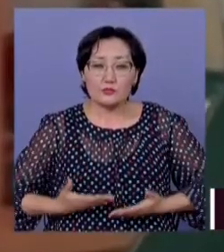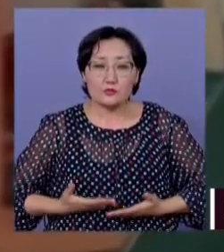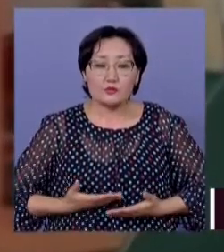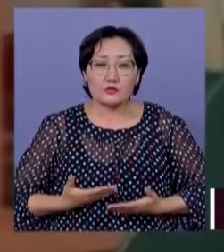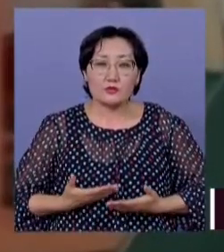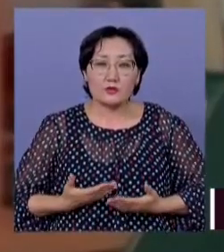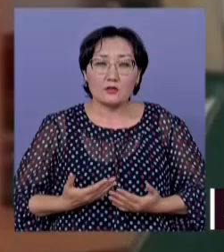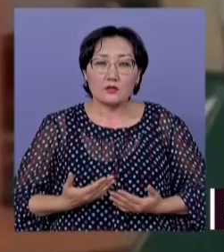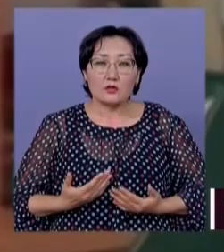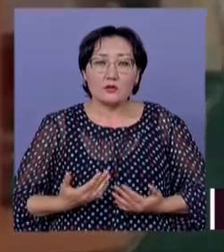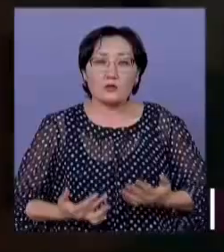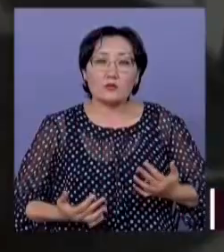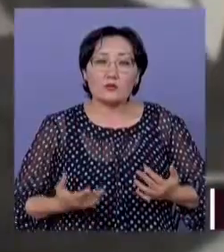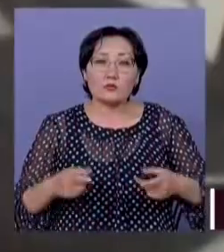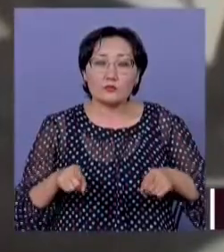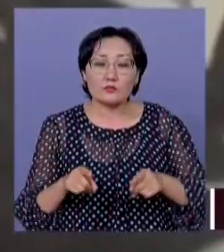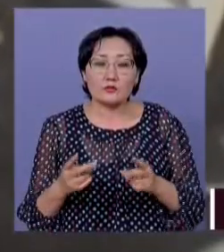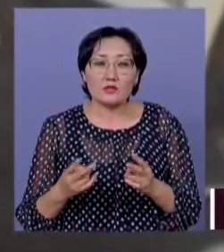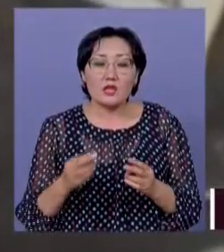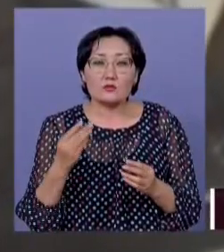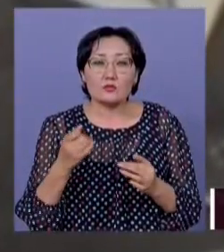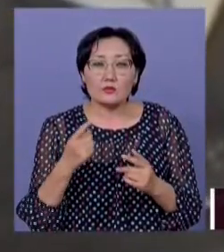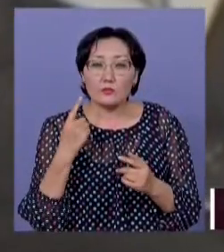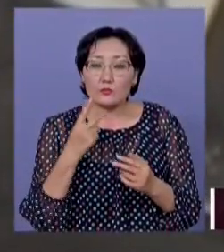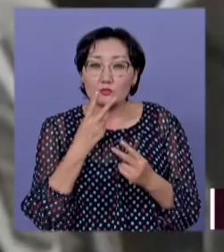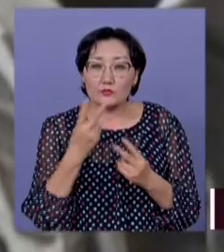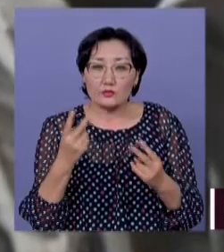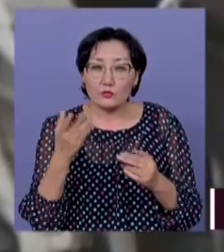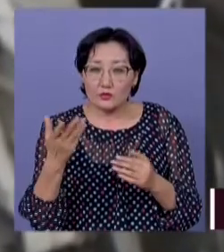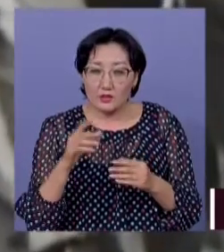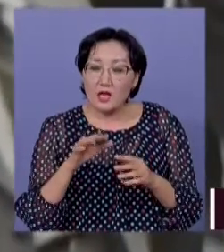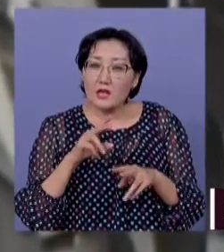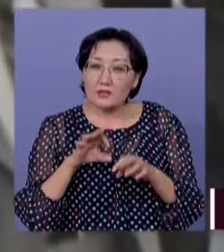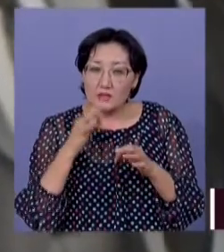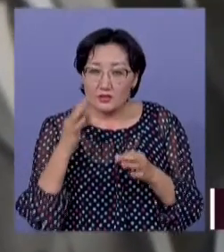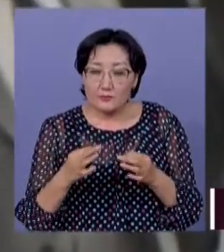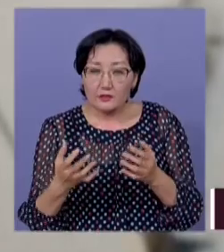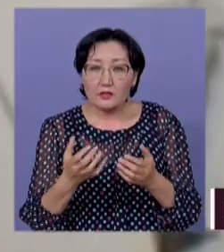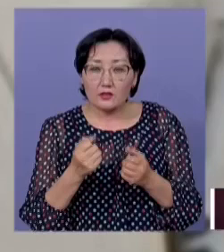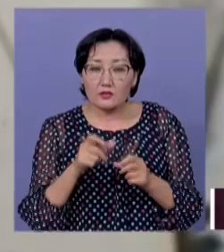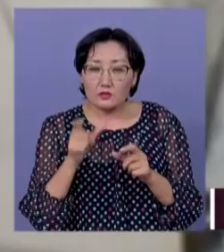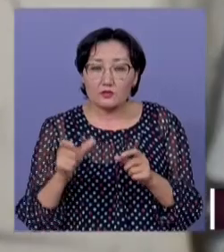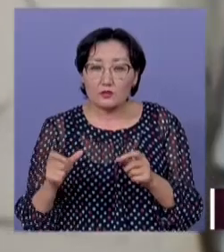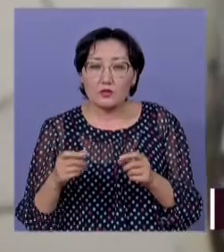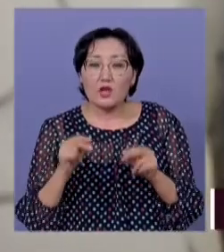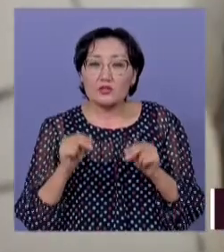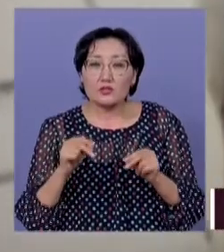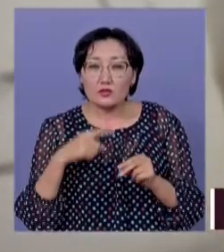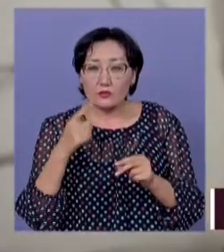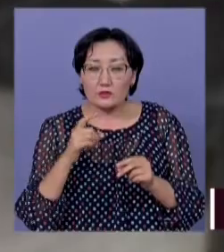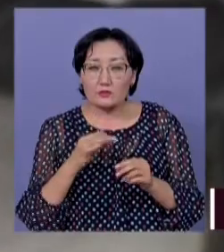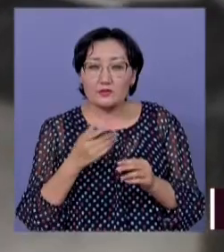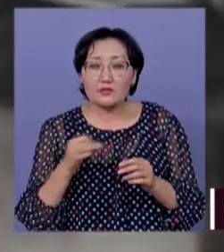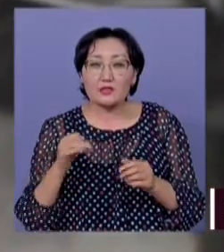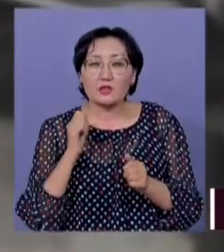сүрсең, өкінішің болмайды ешқандай. Шерханның көзін көріп, ол кісіден тәжірибе алған шәкірттері арда заматтың шыншыл болғанын айтады.